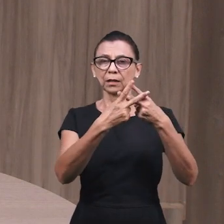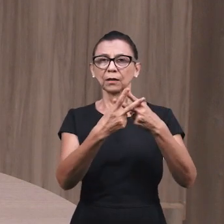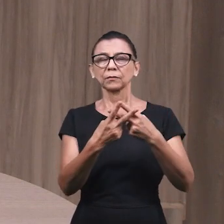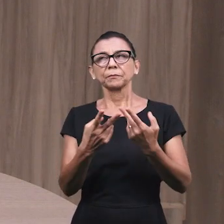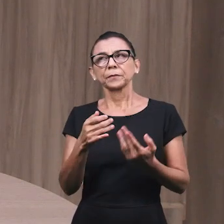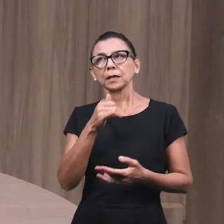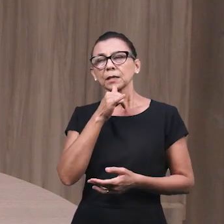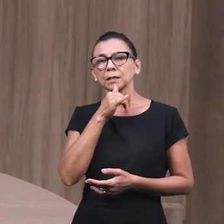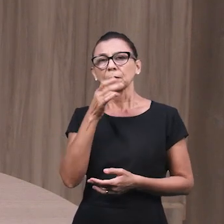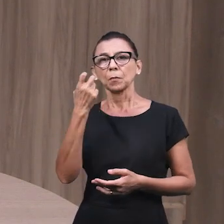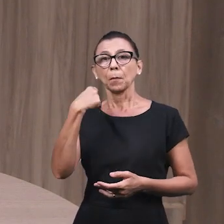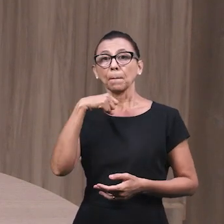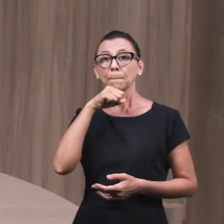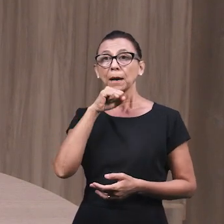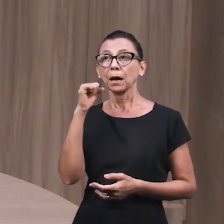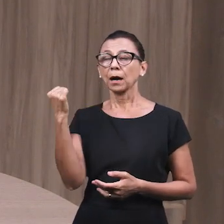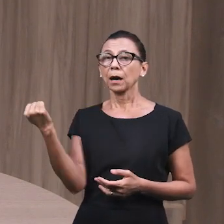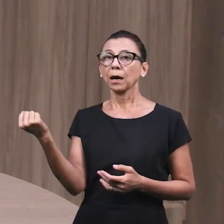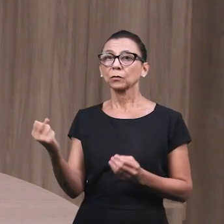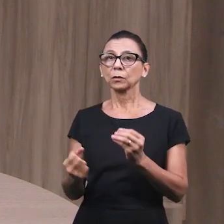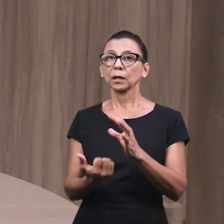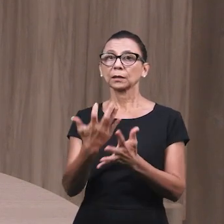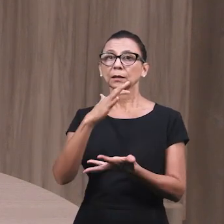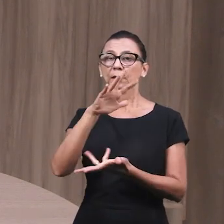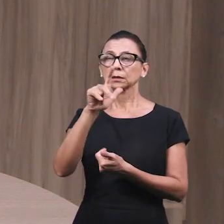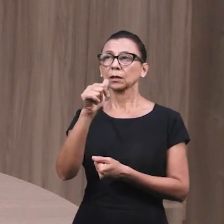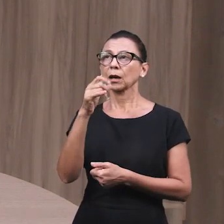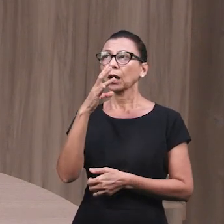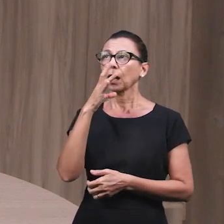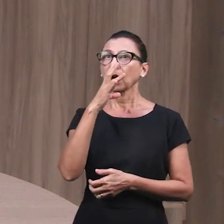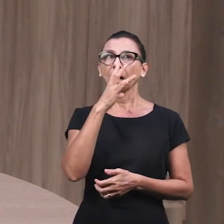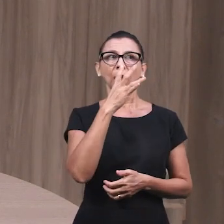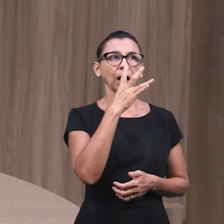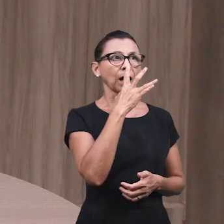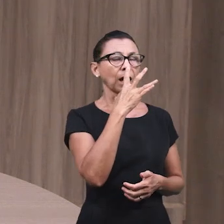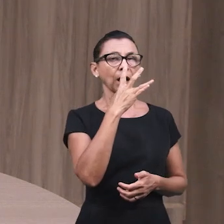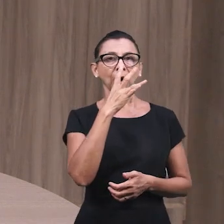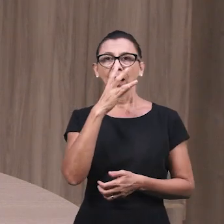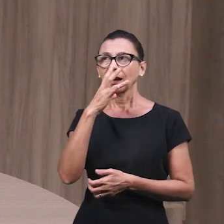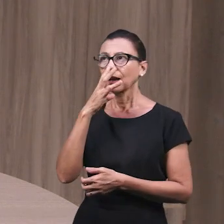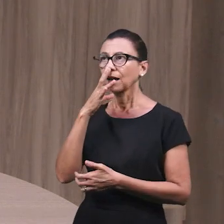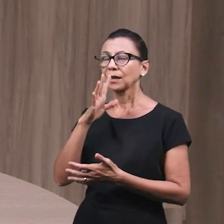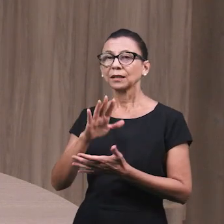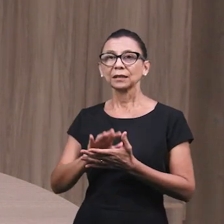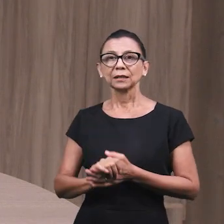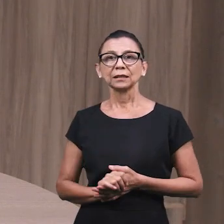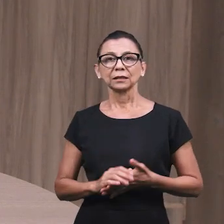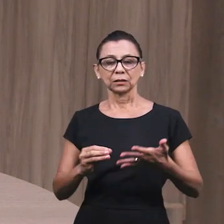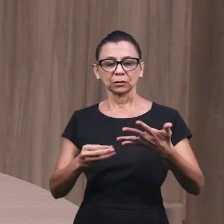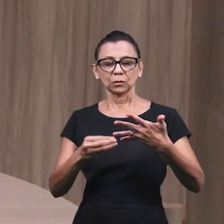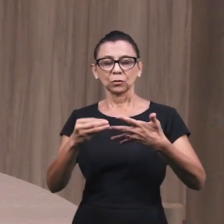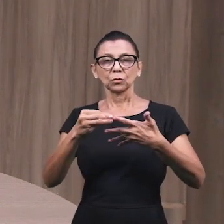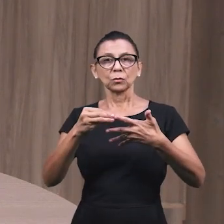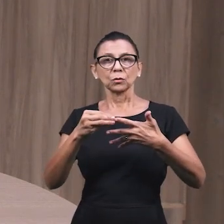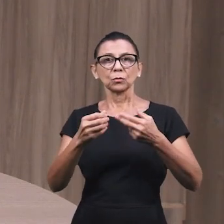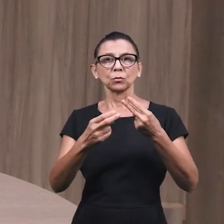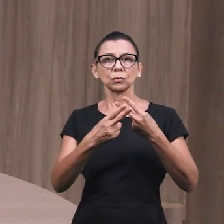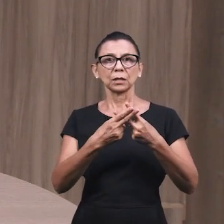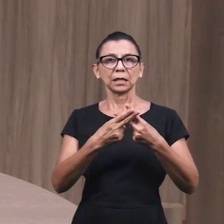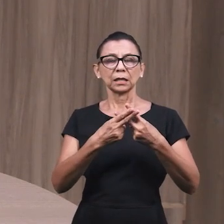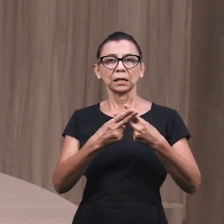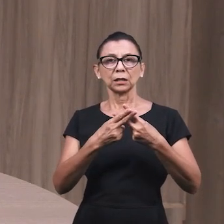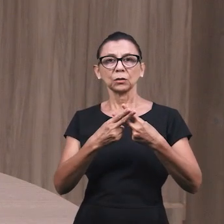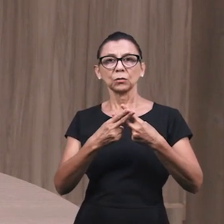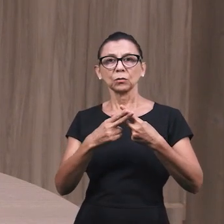l'armature de clé. Quand on a vu la louange Père, ta beauté m'admire, on a vu un jazz sol majeur. Nous avons